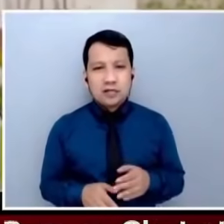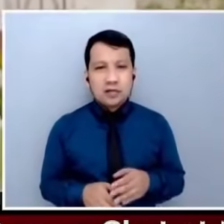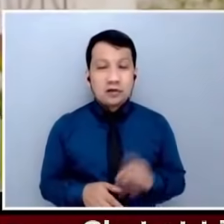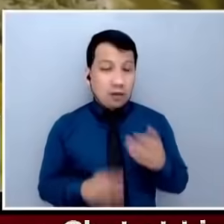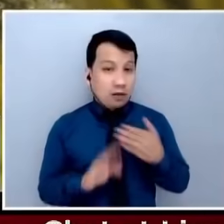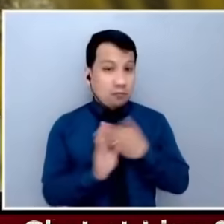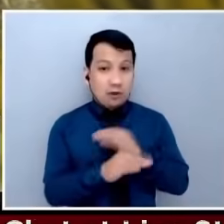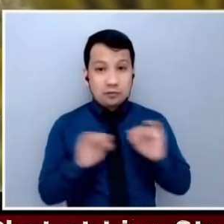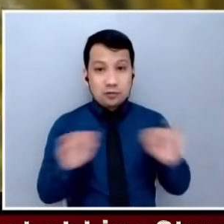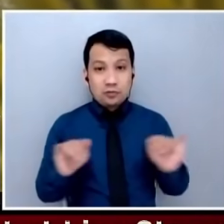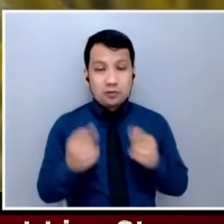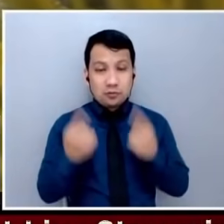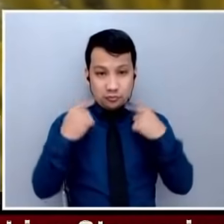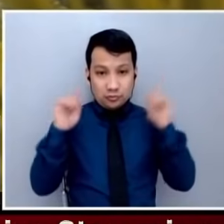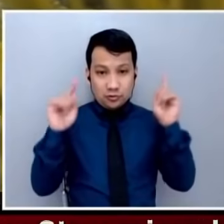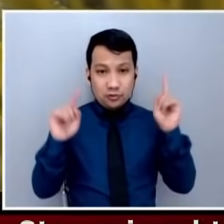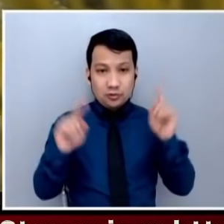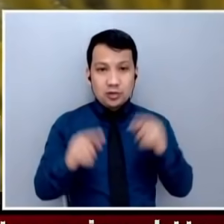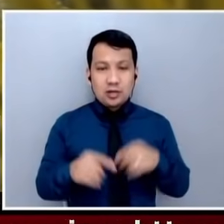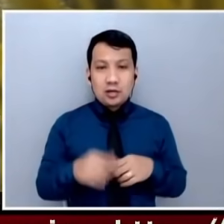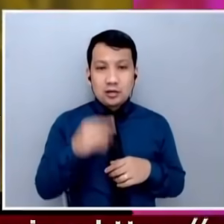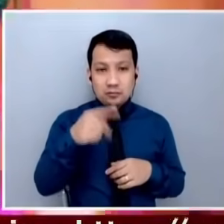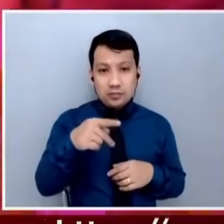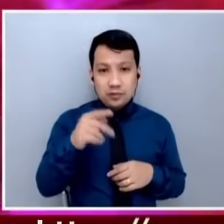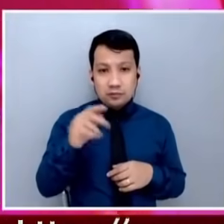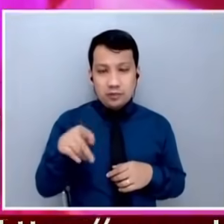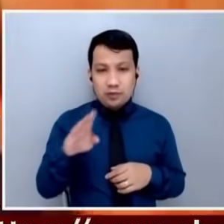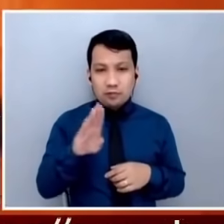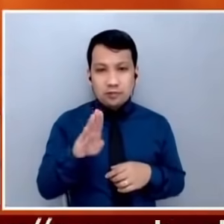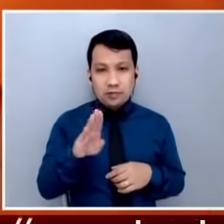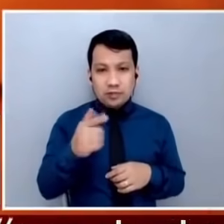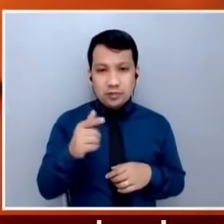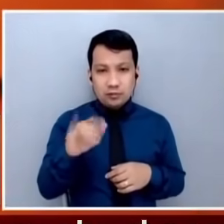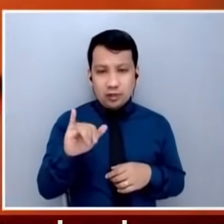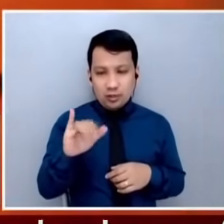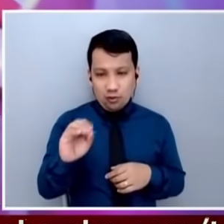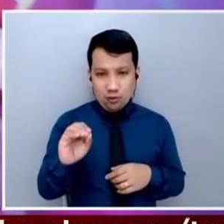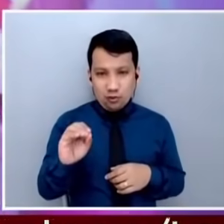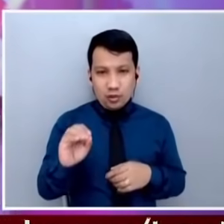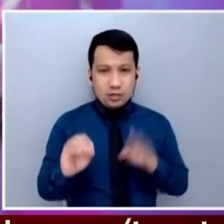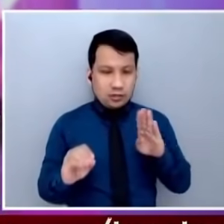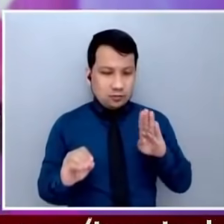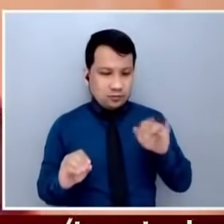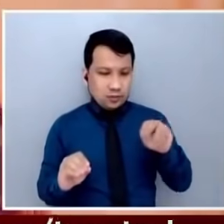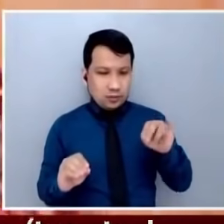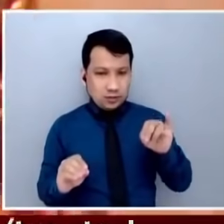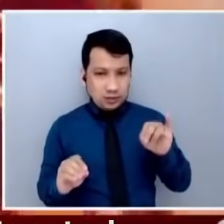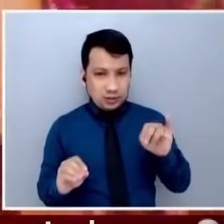Back-to-back ang tagumpay ng P-pop groups na BGYO at Beanie.